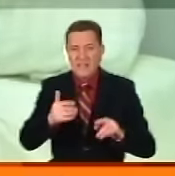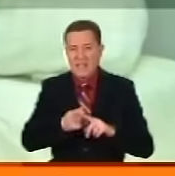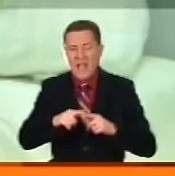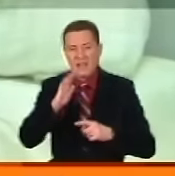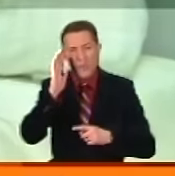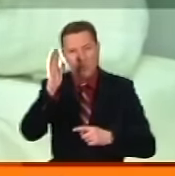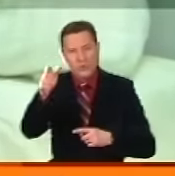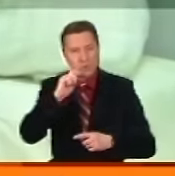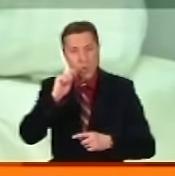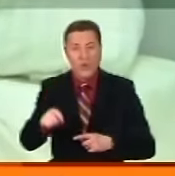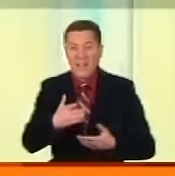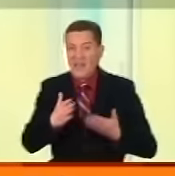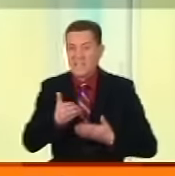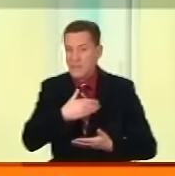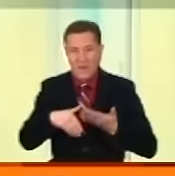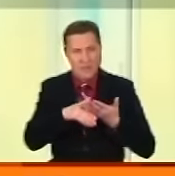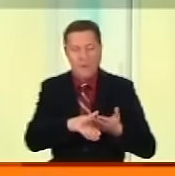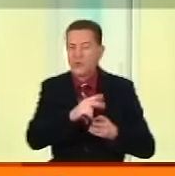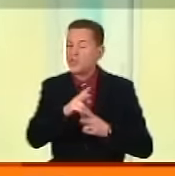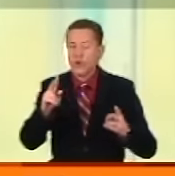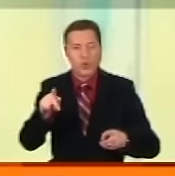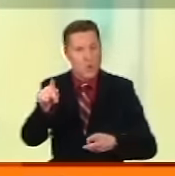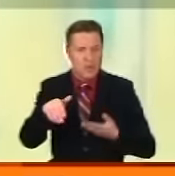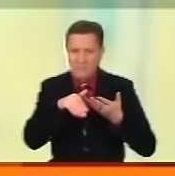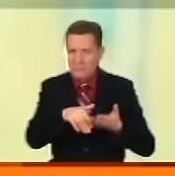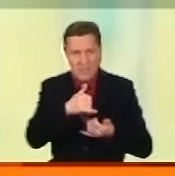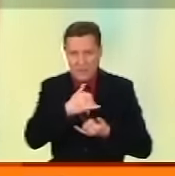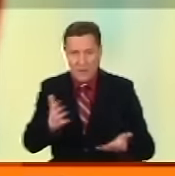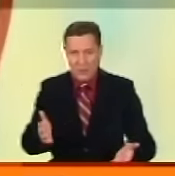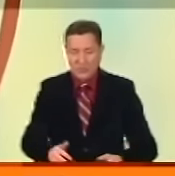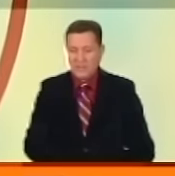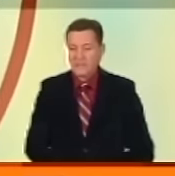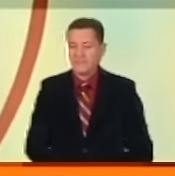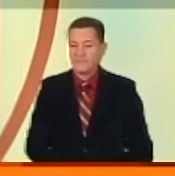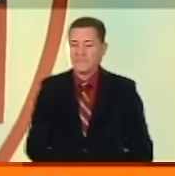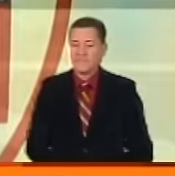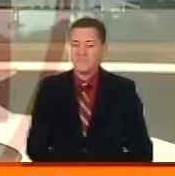поможемо, ніхто не поможе. Сергій Стеценко, Олександр Аліфанов, програма «Вікна СТБ».